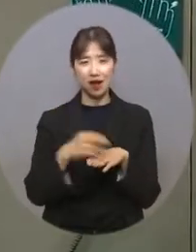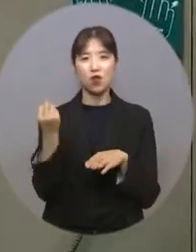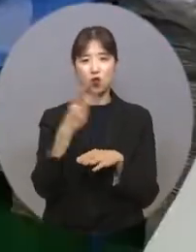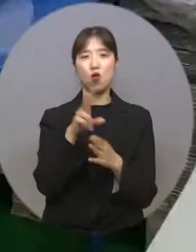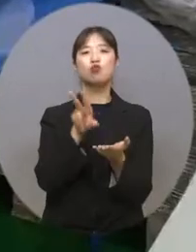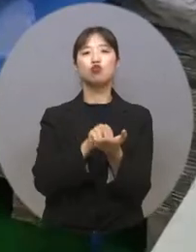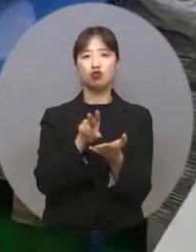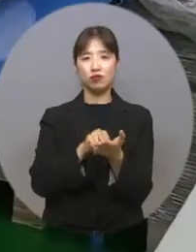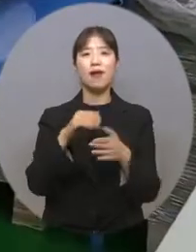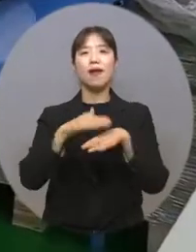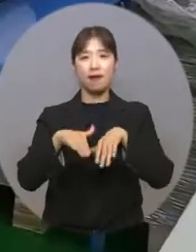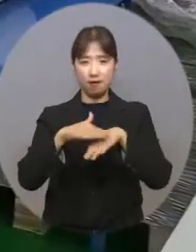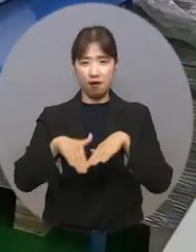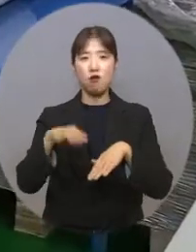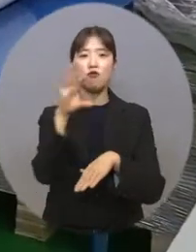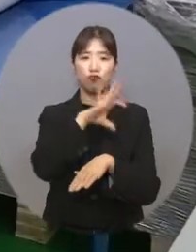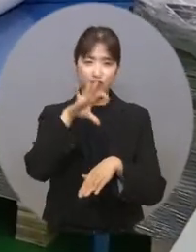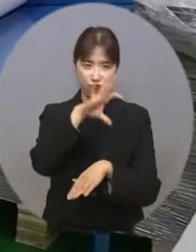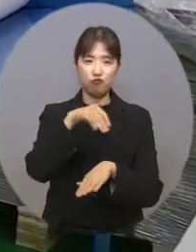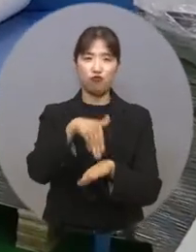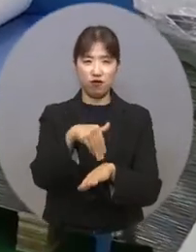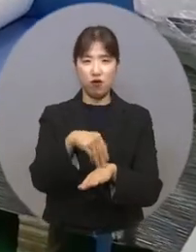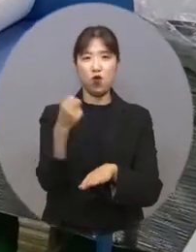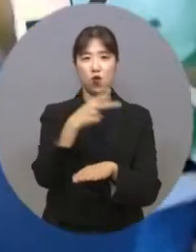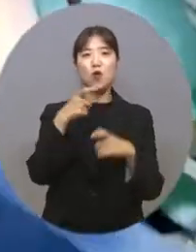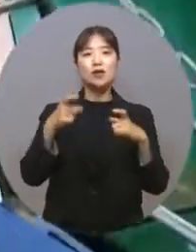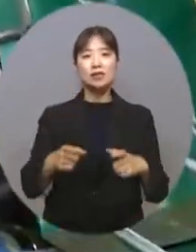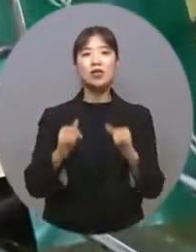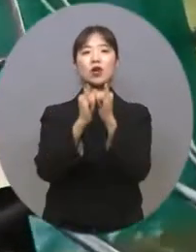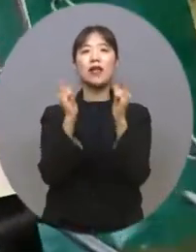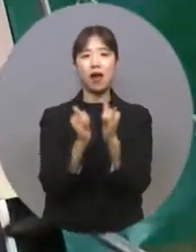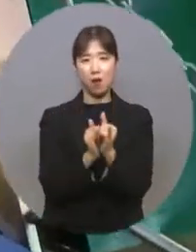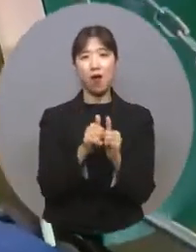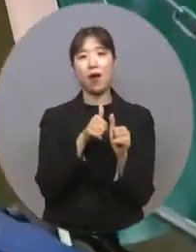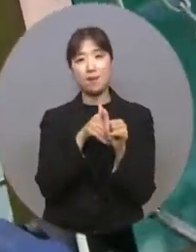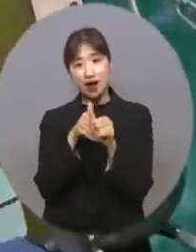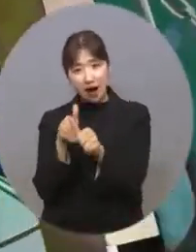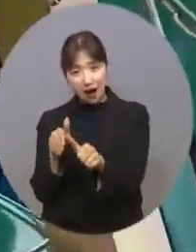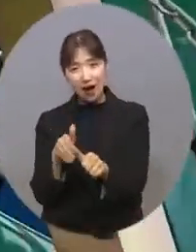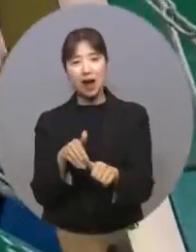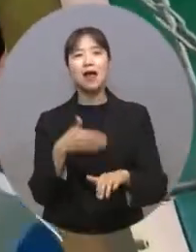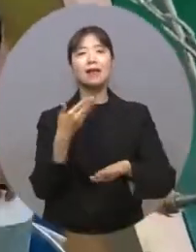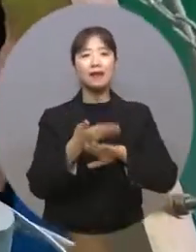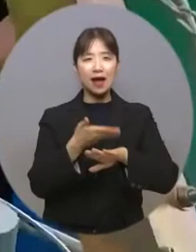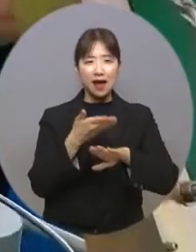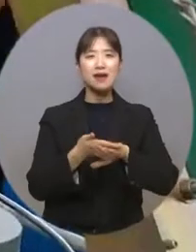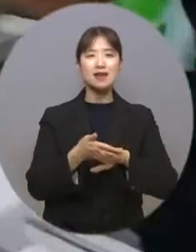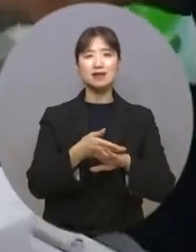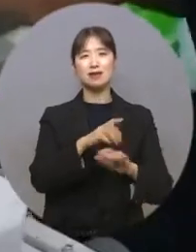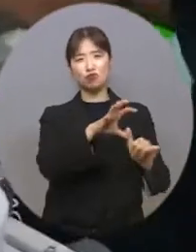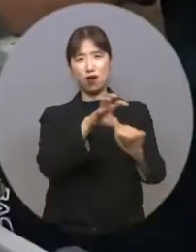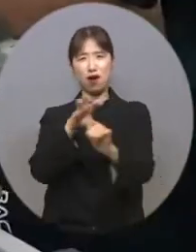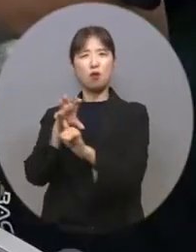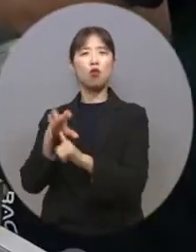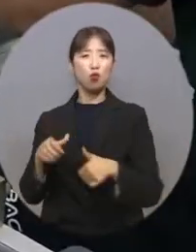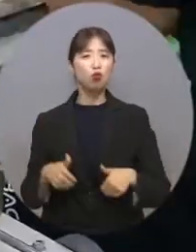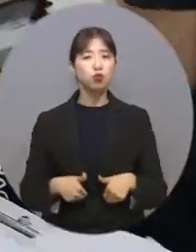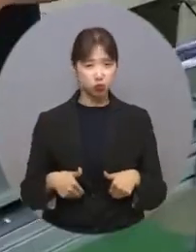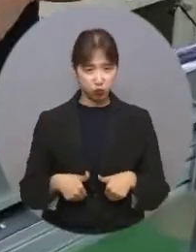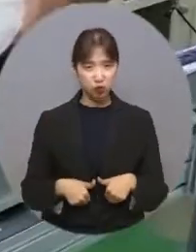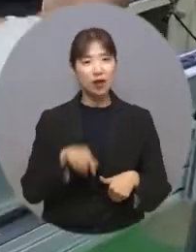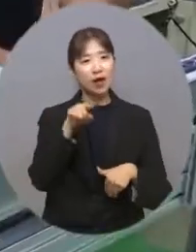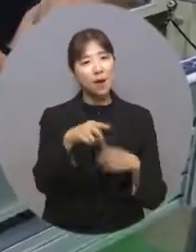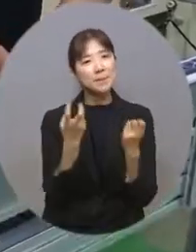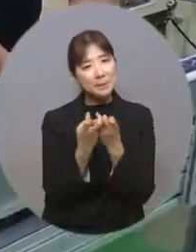문제 해결 훈련, 또 이제 이들이 지역사회에서 나가서 다른 어떤 자원들을 활용을 또 해야 되잖아요. 네. 그래서